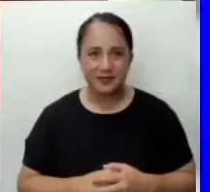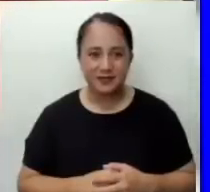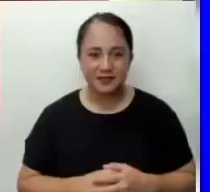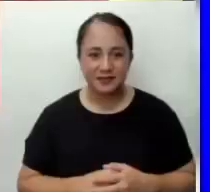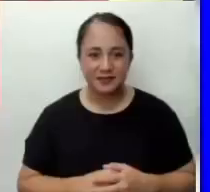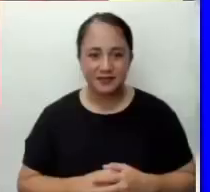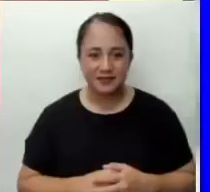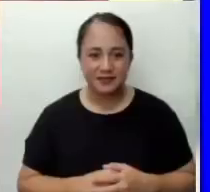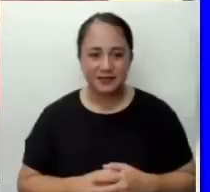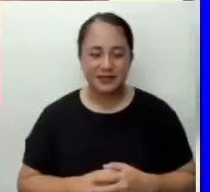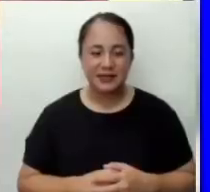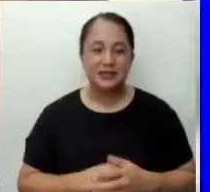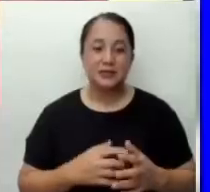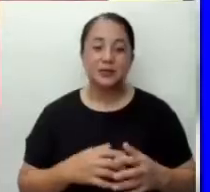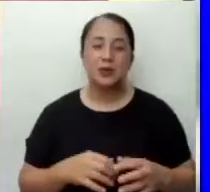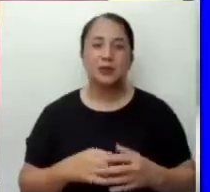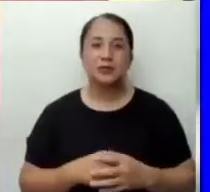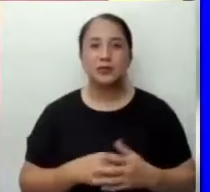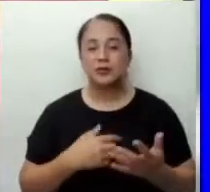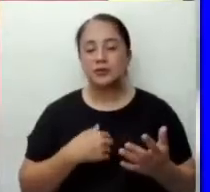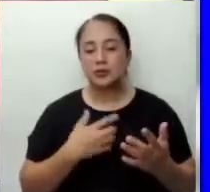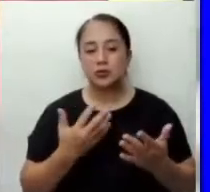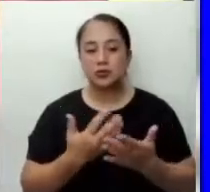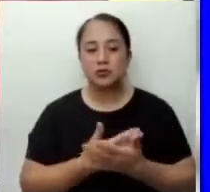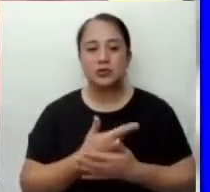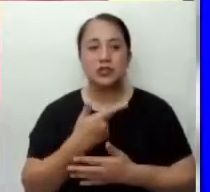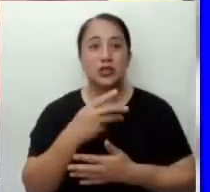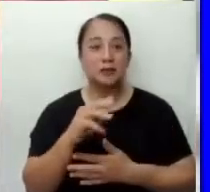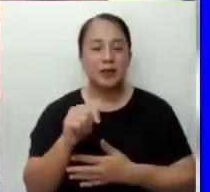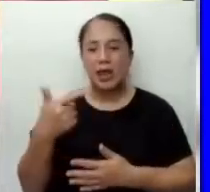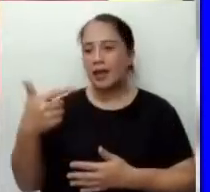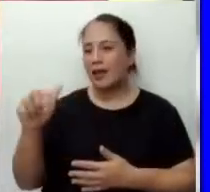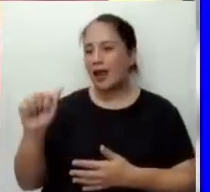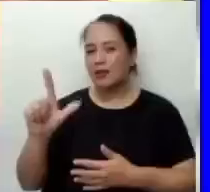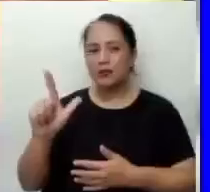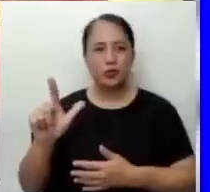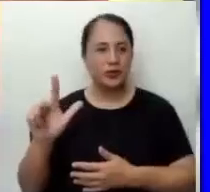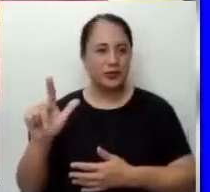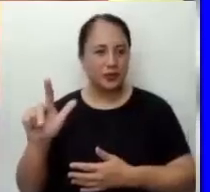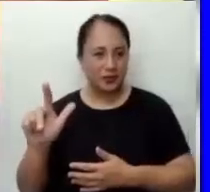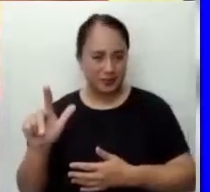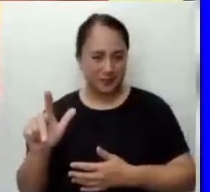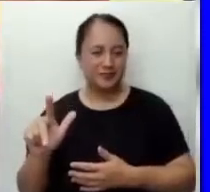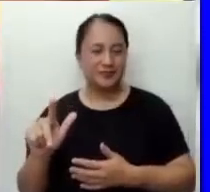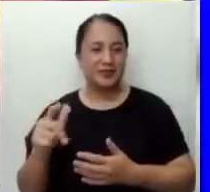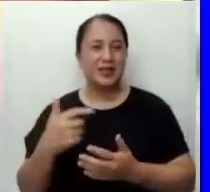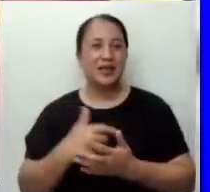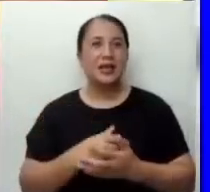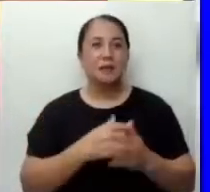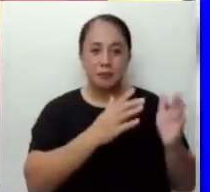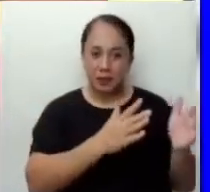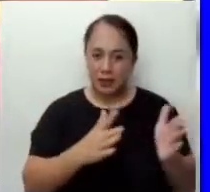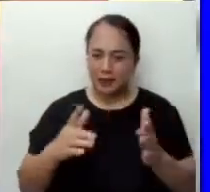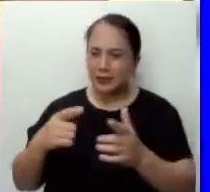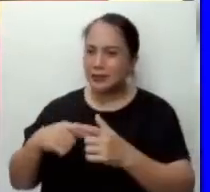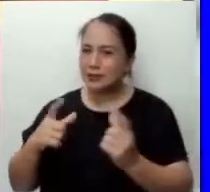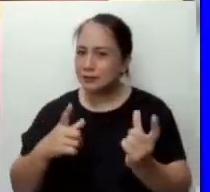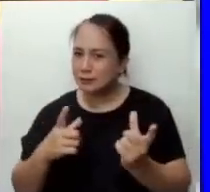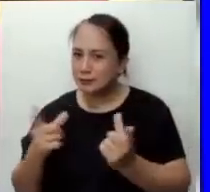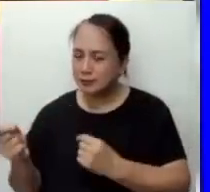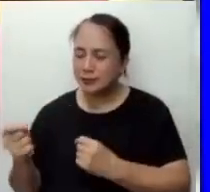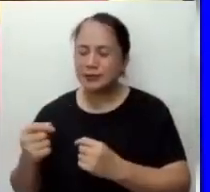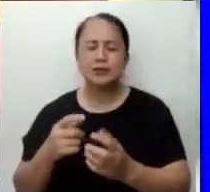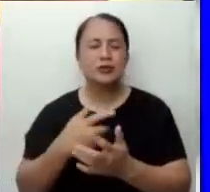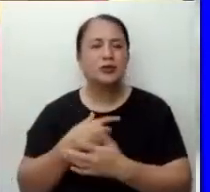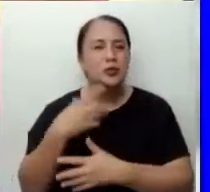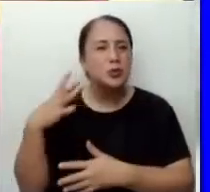More than a week to go na lang bago ang GMA Gala 2023 na tinututukan from planning to execution. Much anticipated din ang look